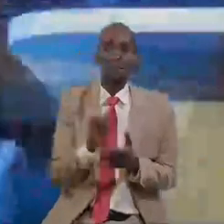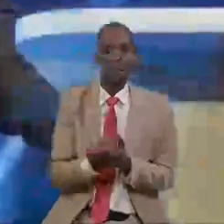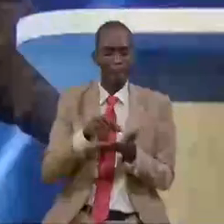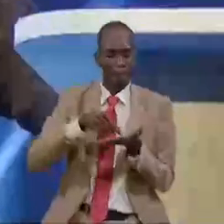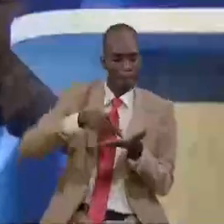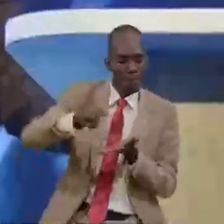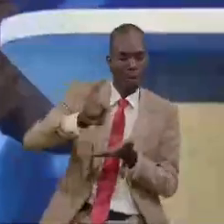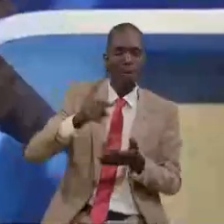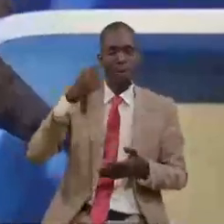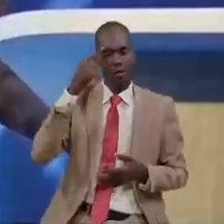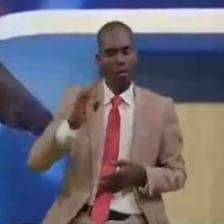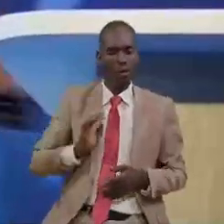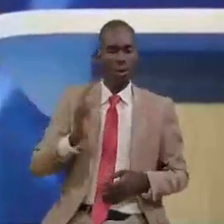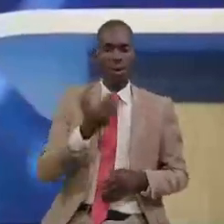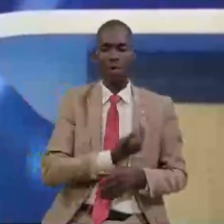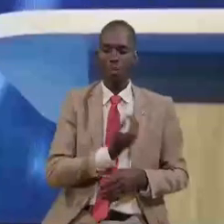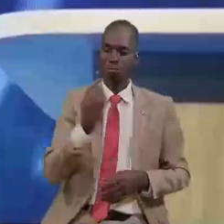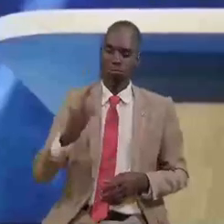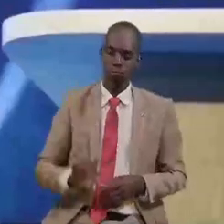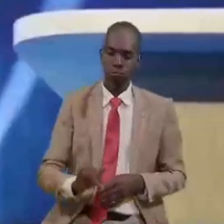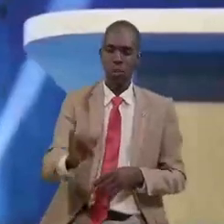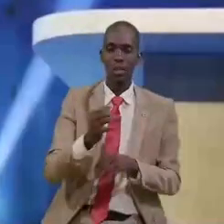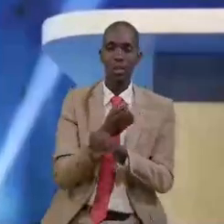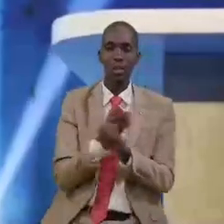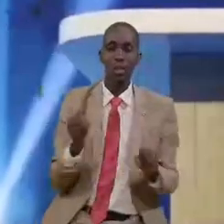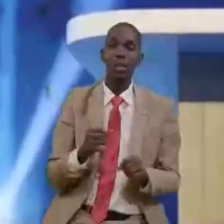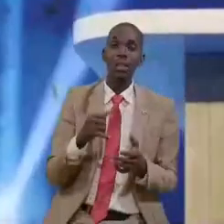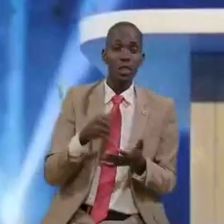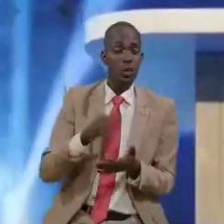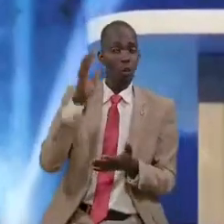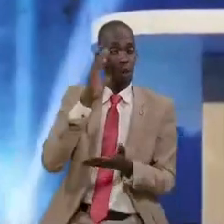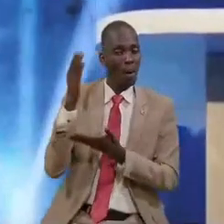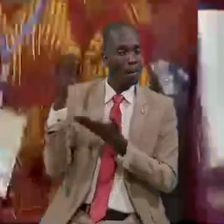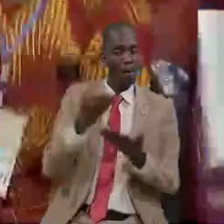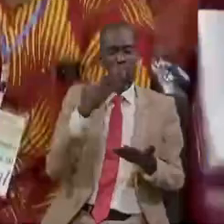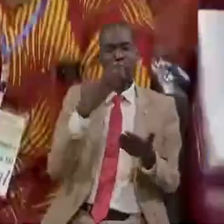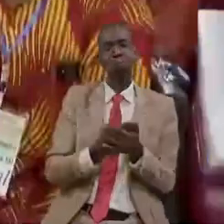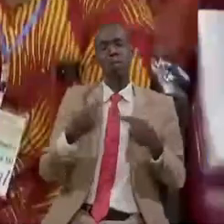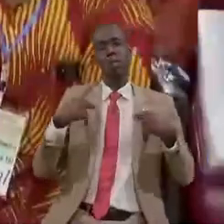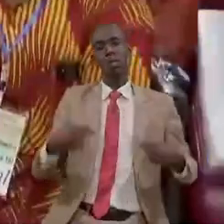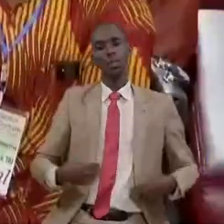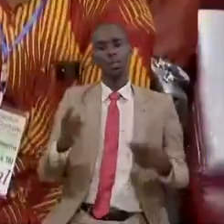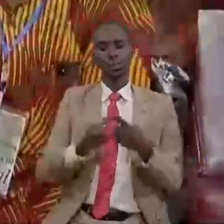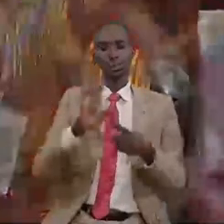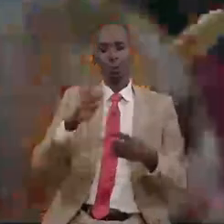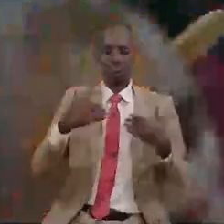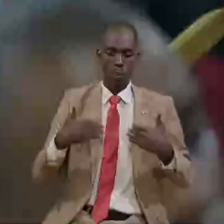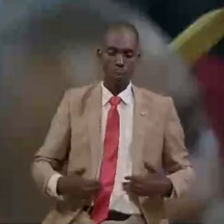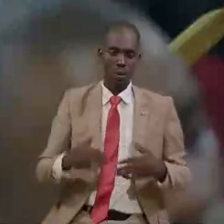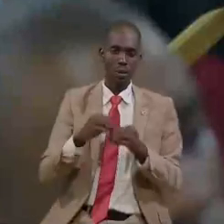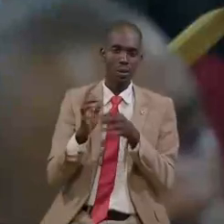notre rédemption, qui a payé pour notre rédemption éternelle, va apporter la santé à tout